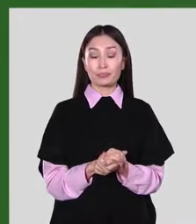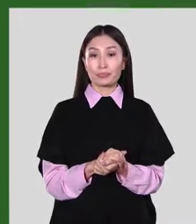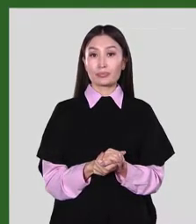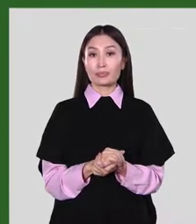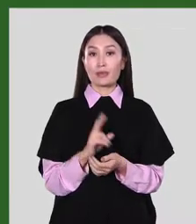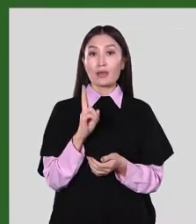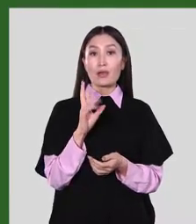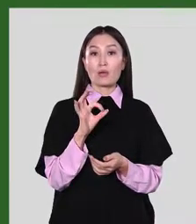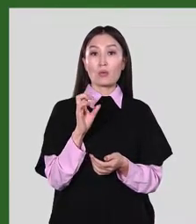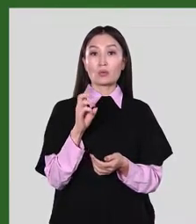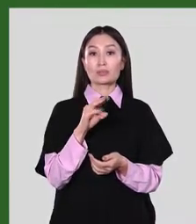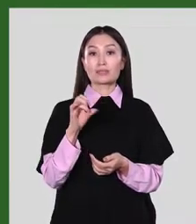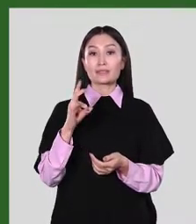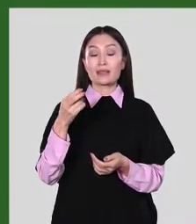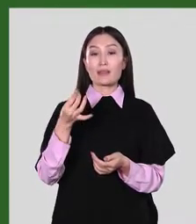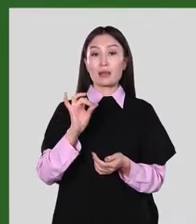континентальный